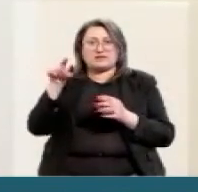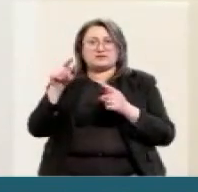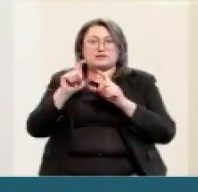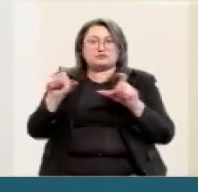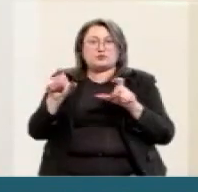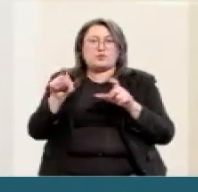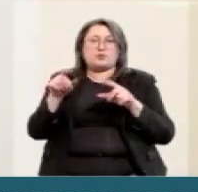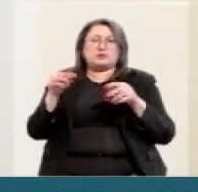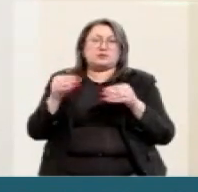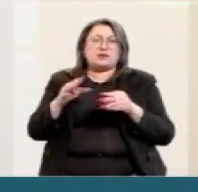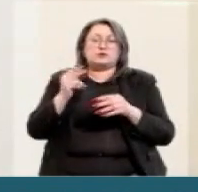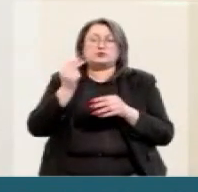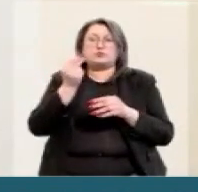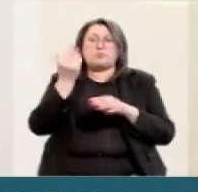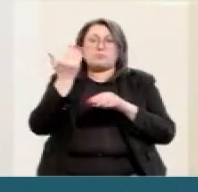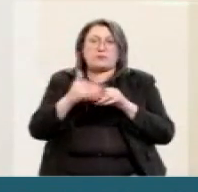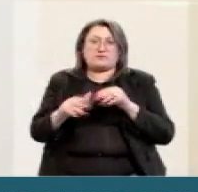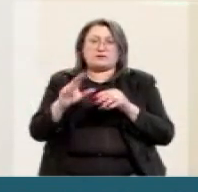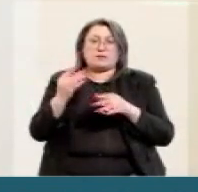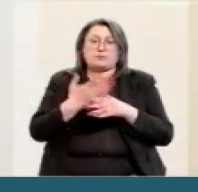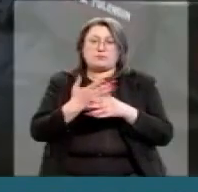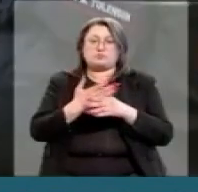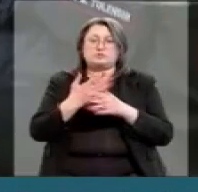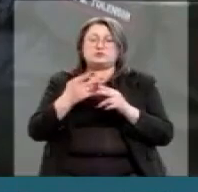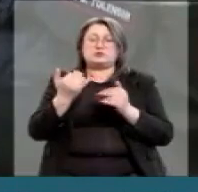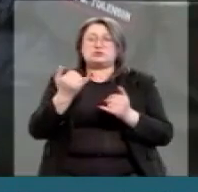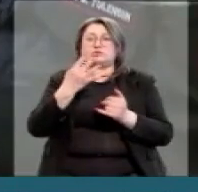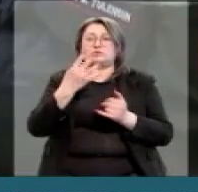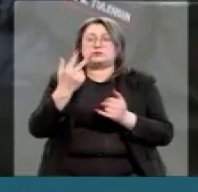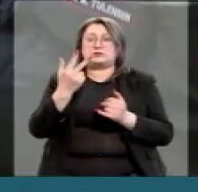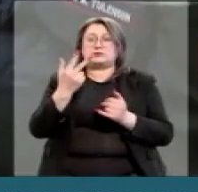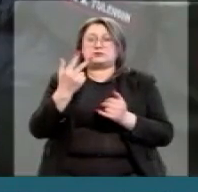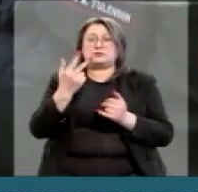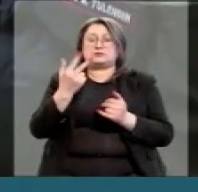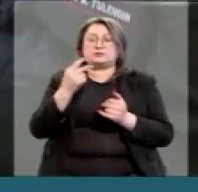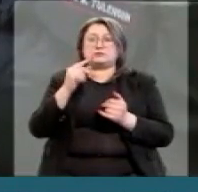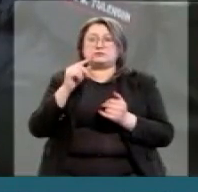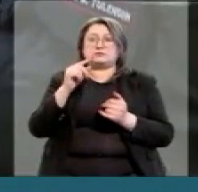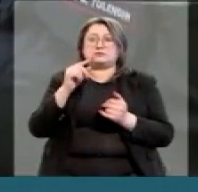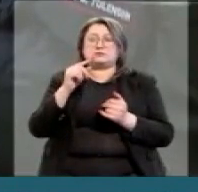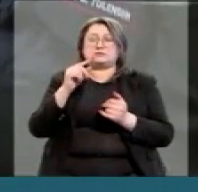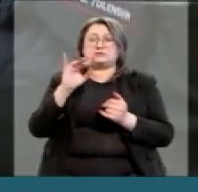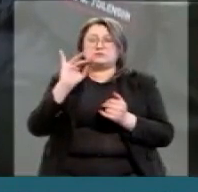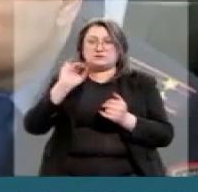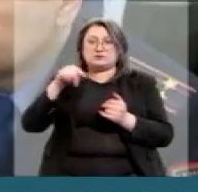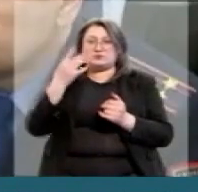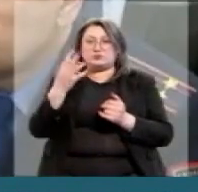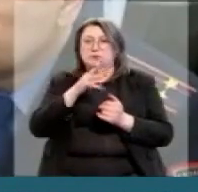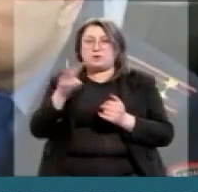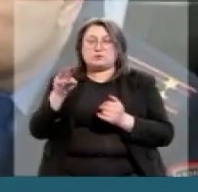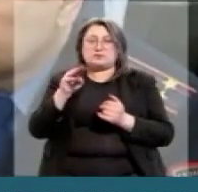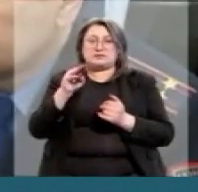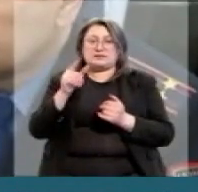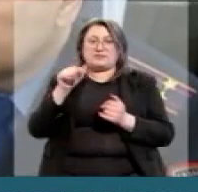көмекті көрсетуге бөлінген сома ағымдағы жылға 43,14 миллион теңгені құрайды. Ағымдағы жылы наурыздың біріне